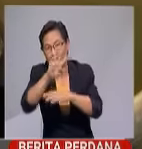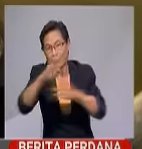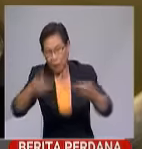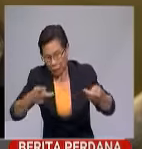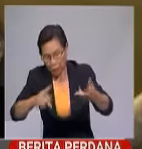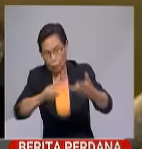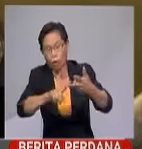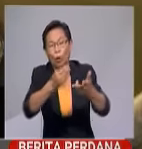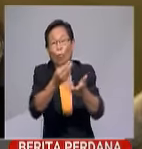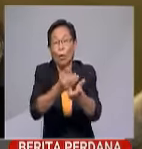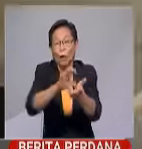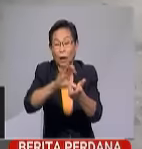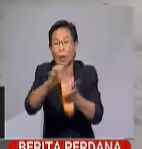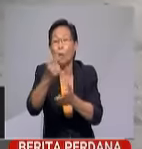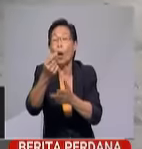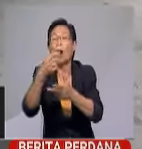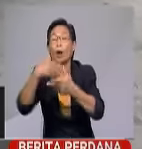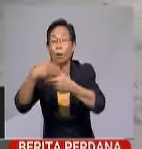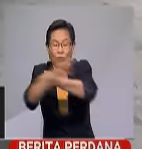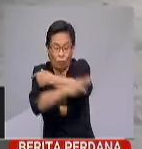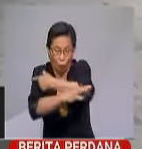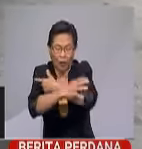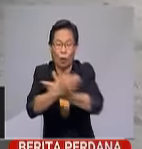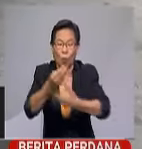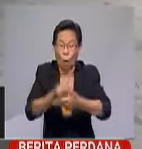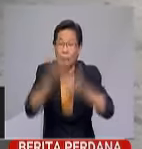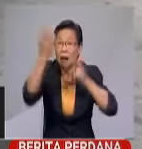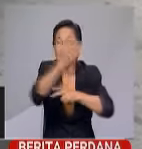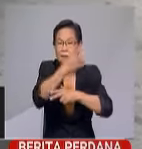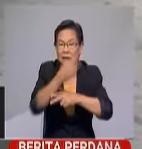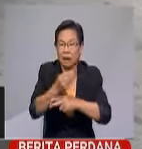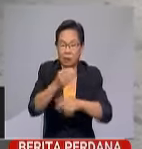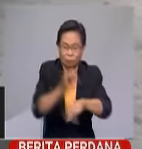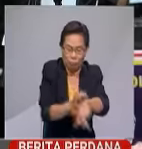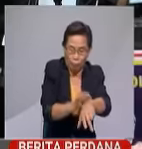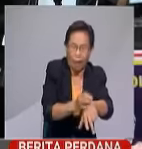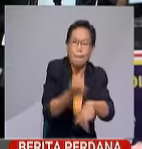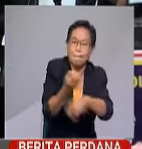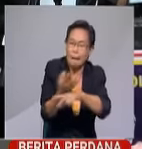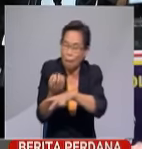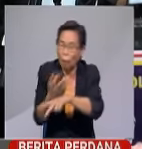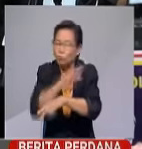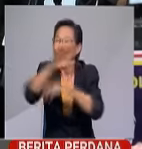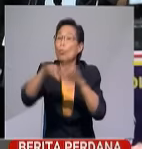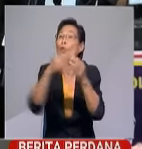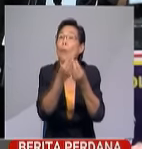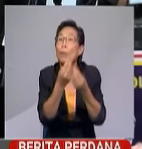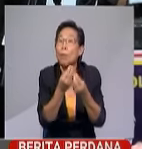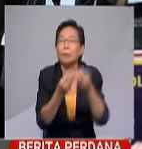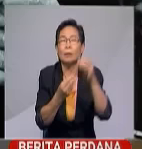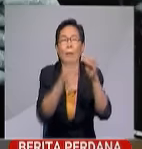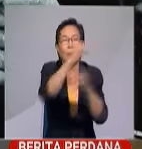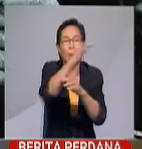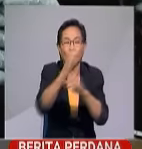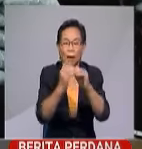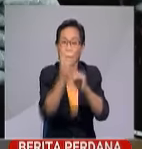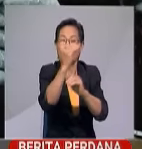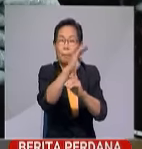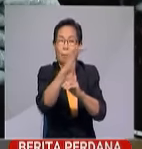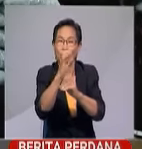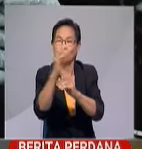kenderaan, wang tunai mata wang asing dan tempatan, jam tangan dan barangan kemas bernilai keseluruhan lebih